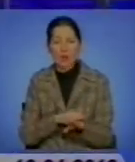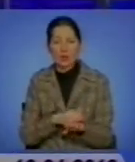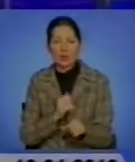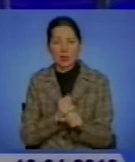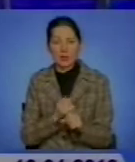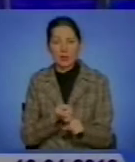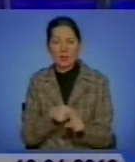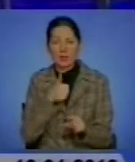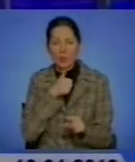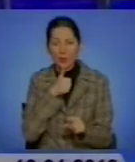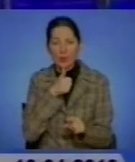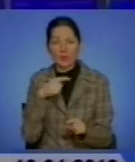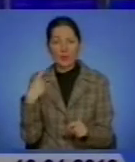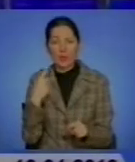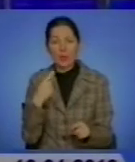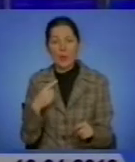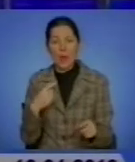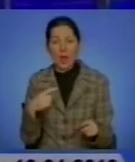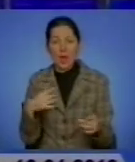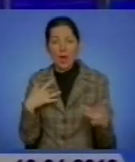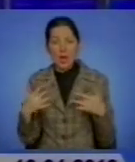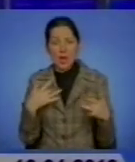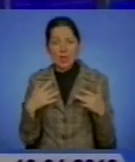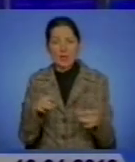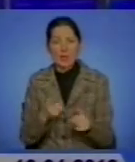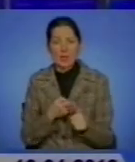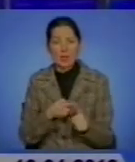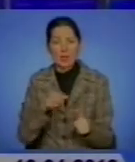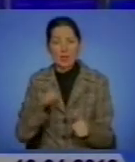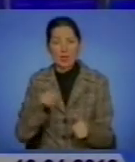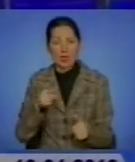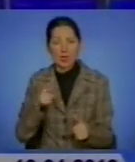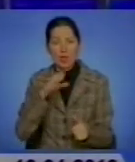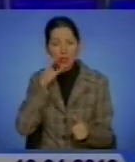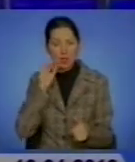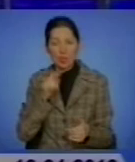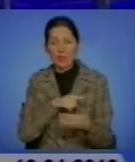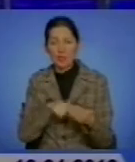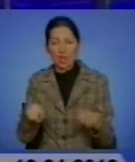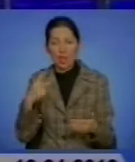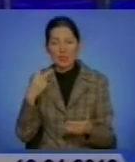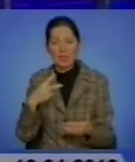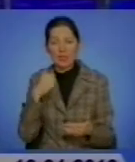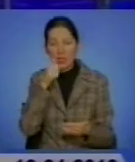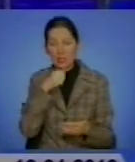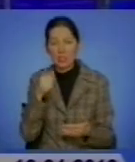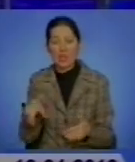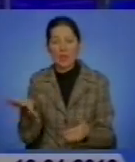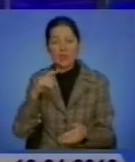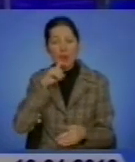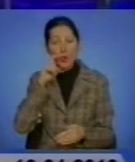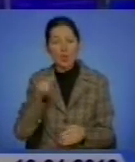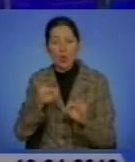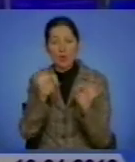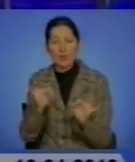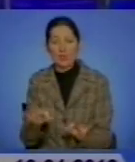випробування. В обласному драматичному академічному театрі імені Тараса Шевченка відзначає 20-річчя всеукраїнського фестивалю